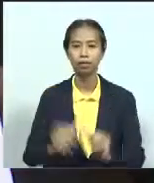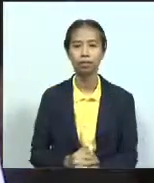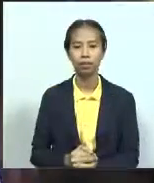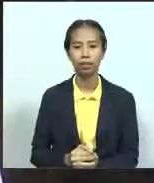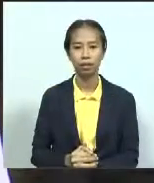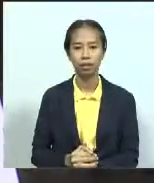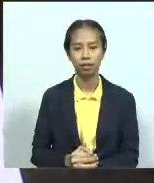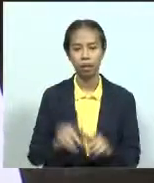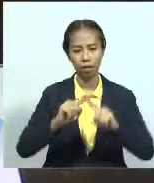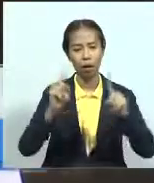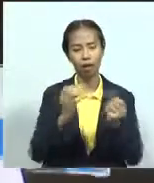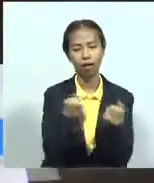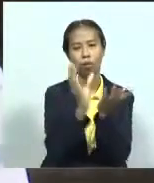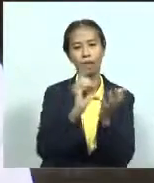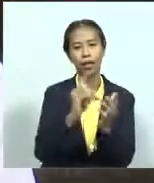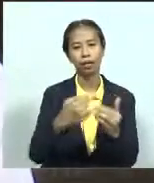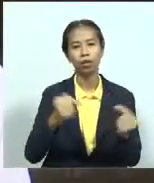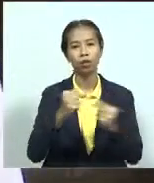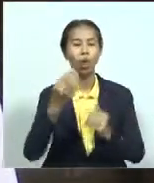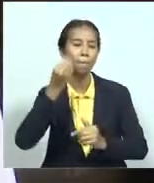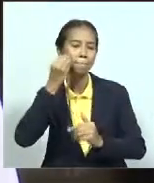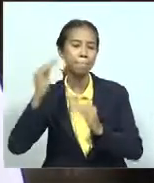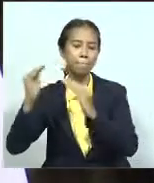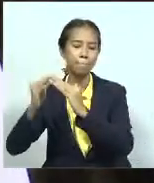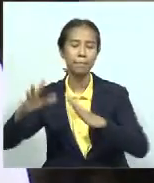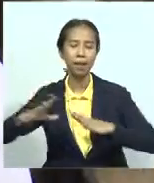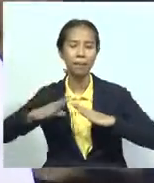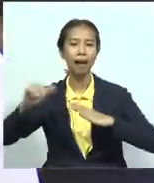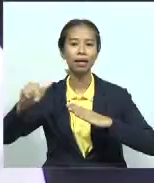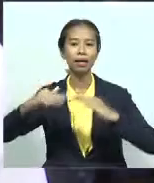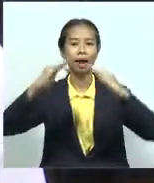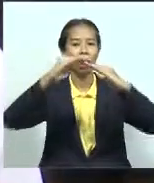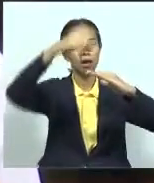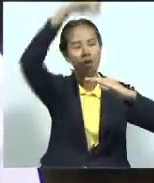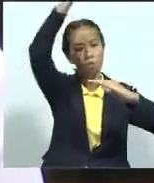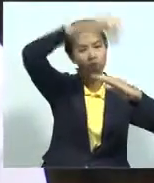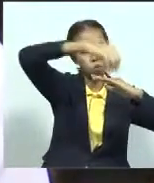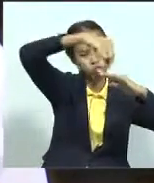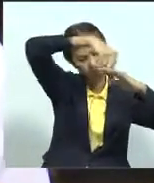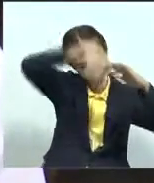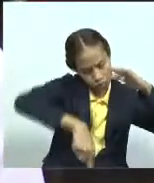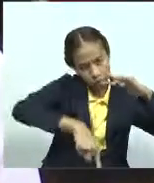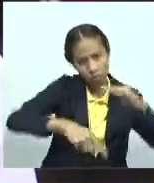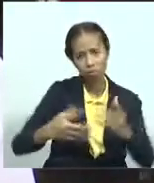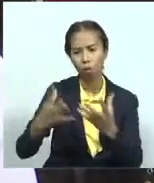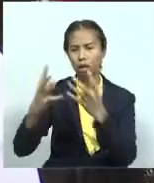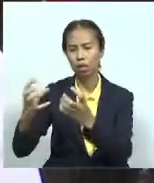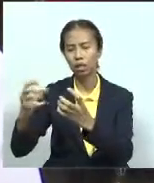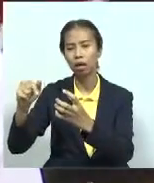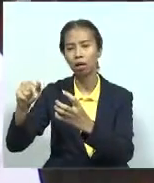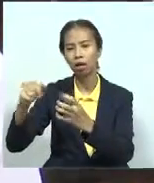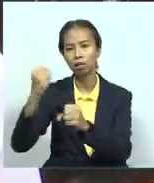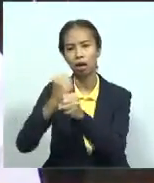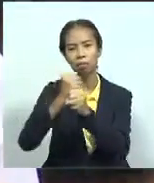ส่วนใหญ่ผลกระทบก็จะเกิดขึ้นกับบ้านพักประสงค์มากกว่าเช่นหลังคาทะลุหินที่เขาสกัดหินนะฮะเขา